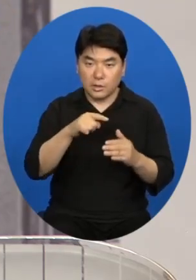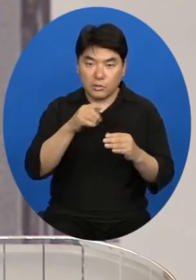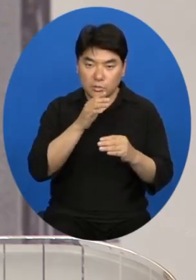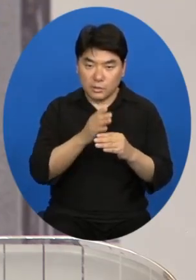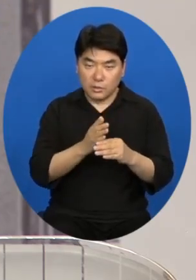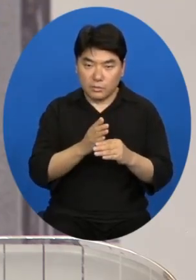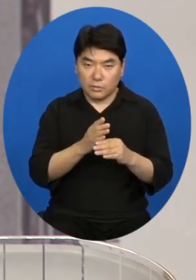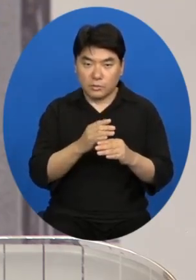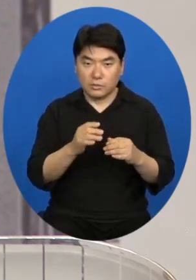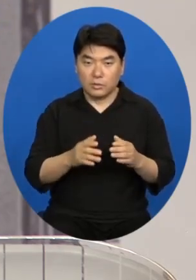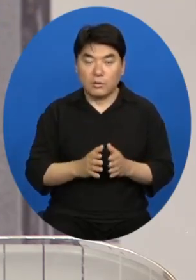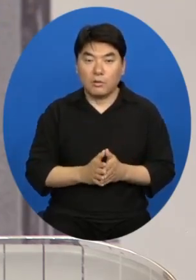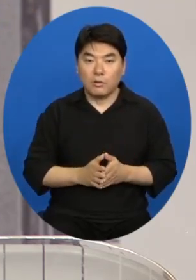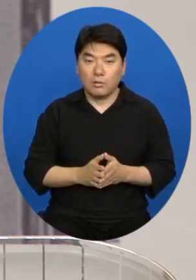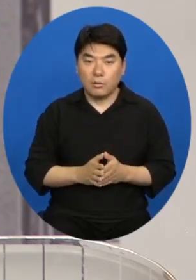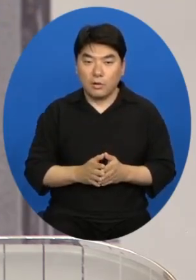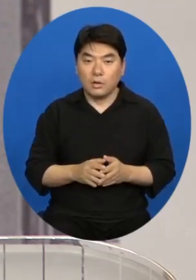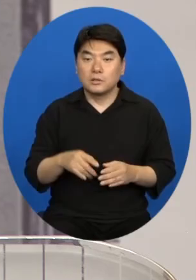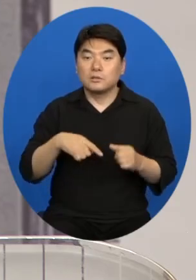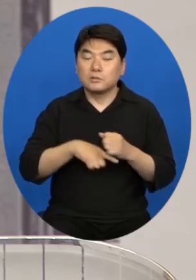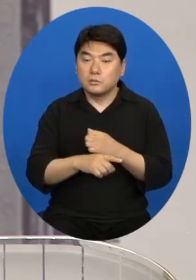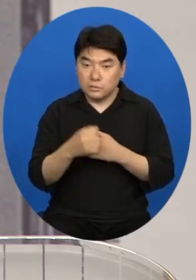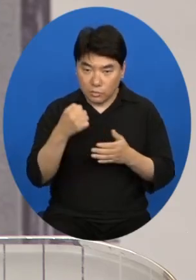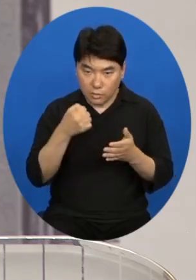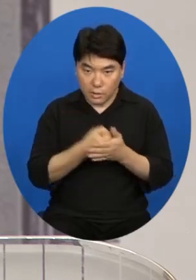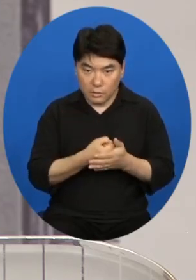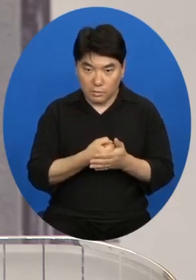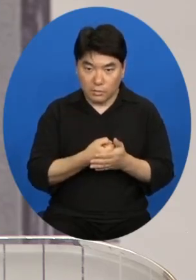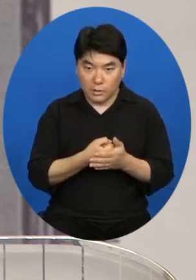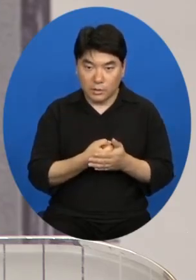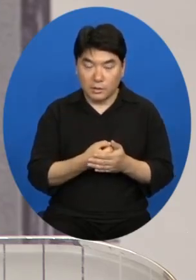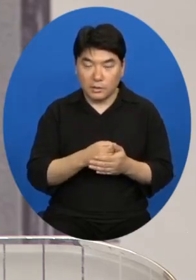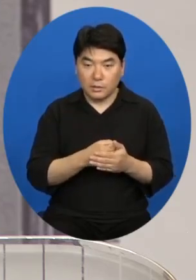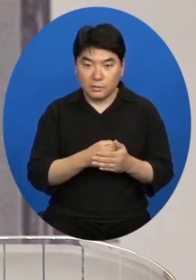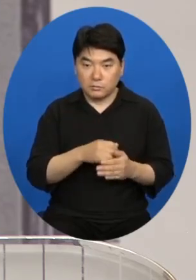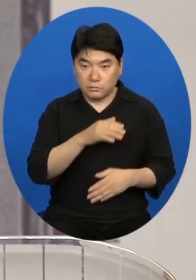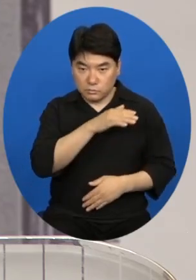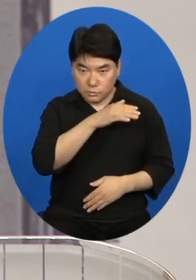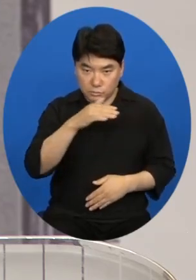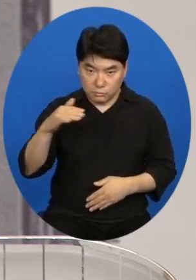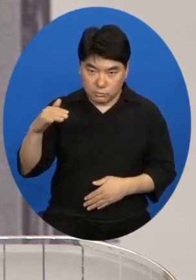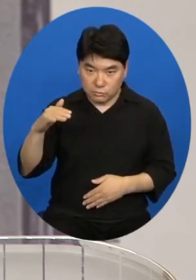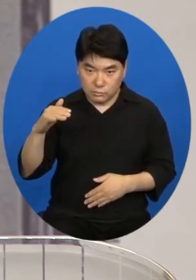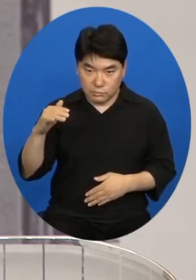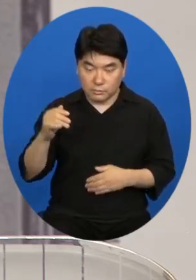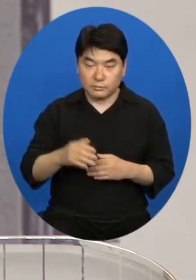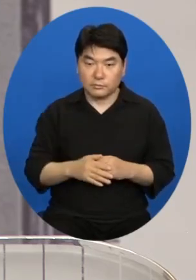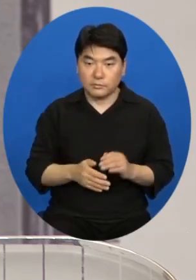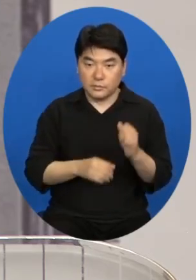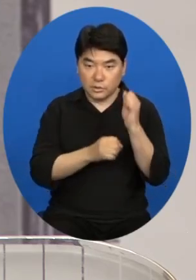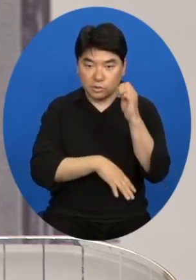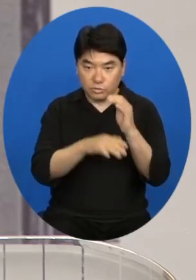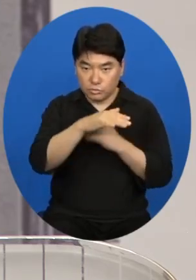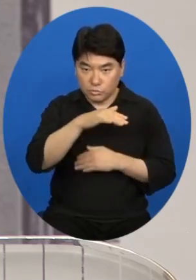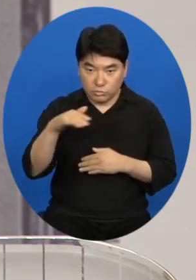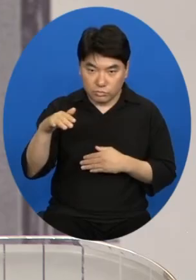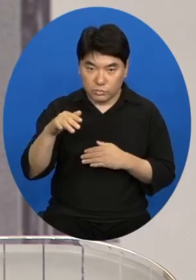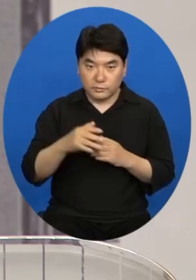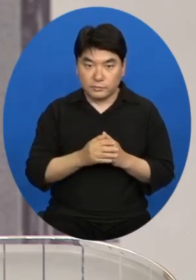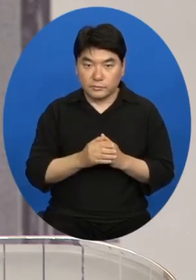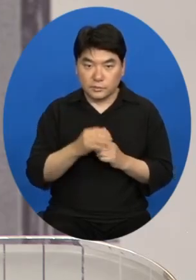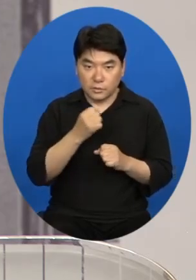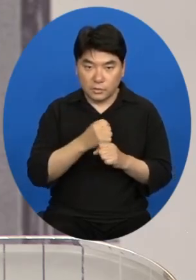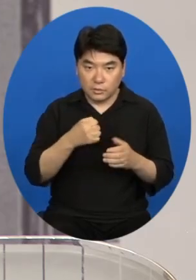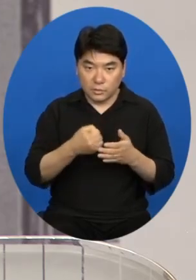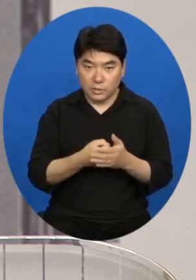수도 있었지만 뭐 했죠? 뜻을 정해서 선을 그었어요. 나는 거기 휩쓸려 가지 않을 거야. 하나님이